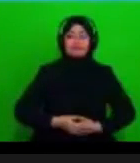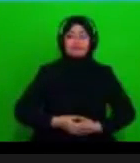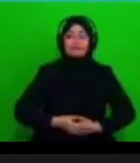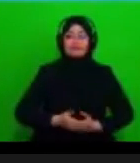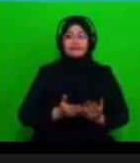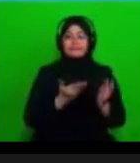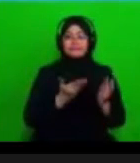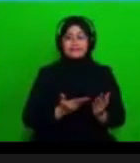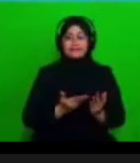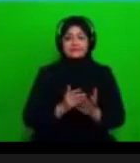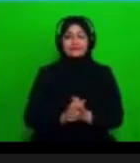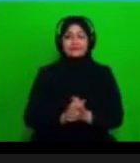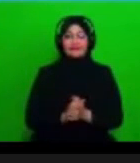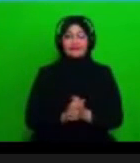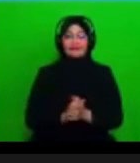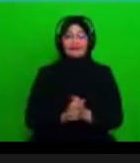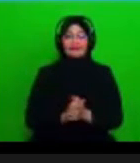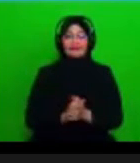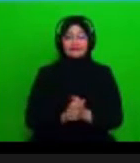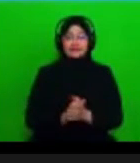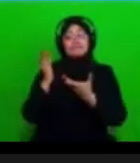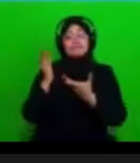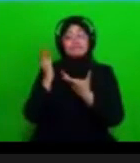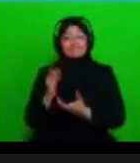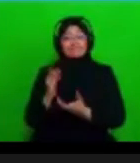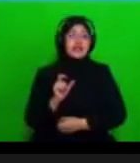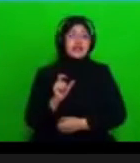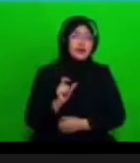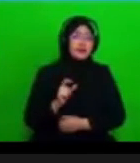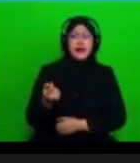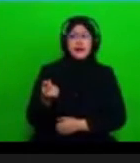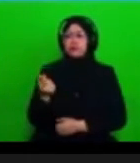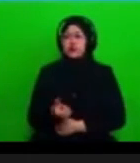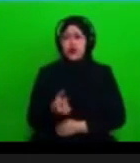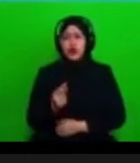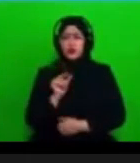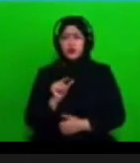adalah cara paling simpel untuk